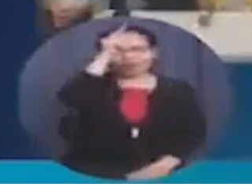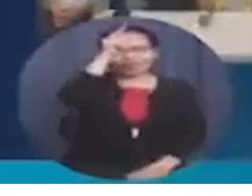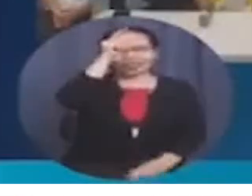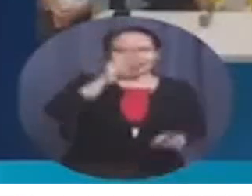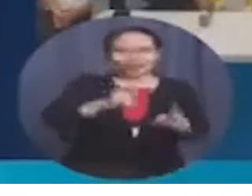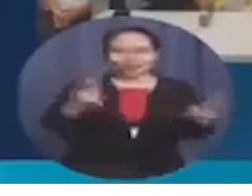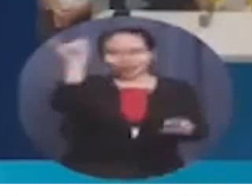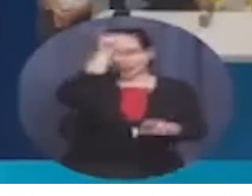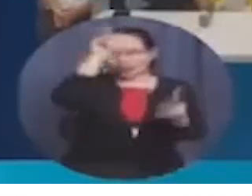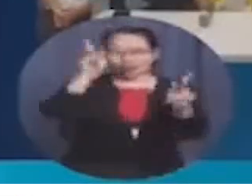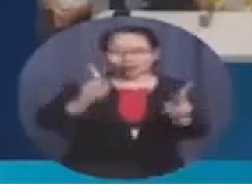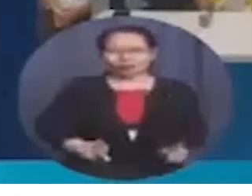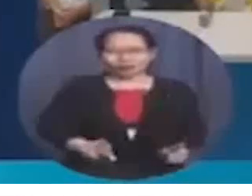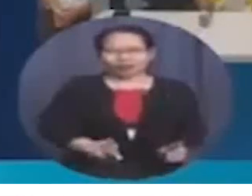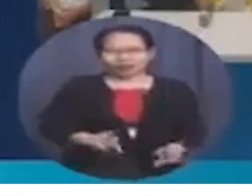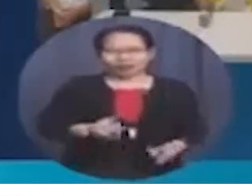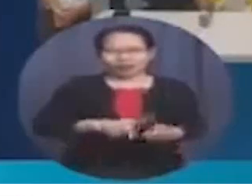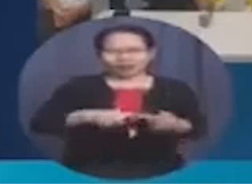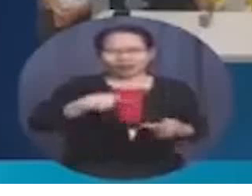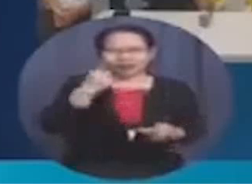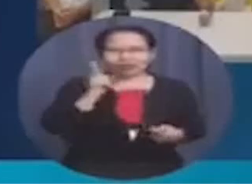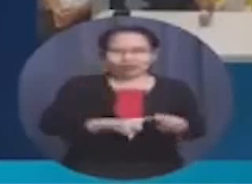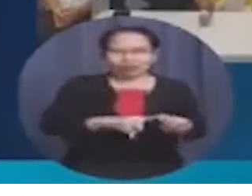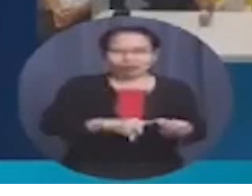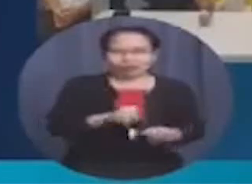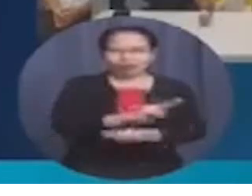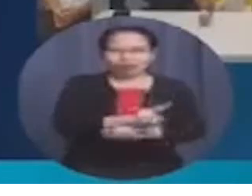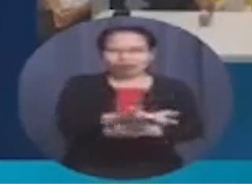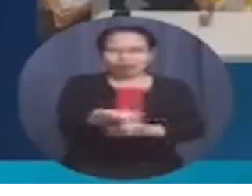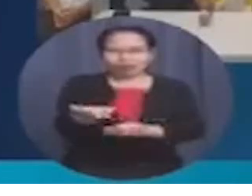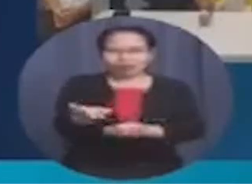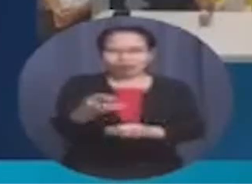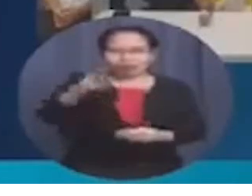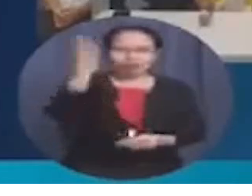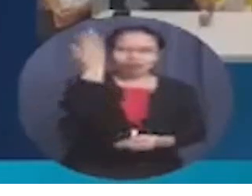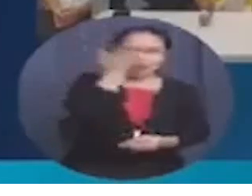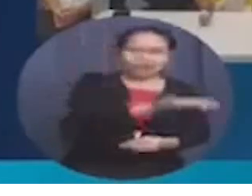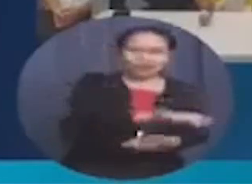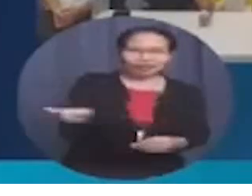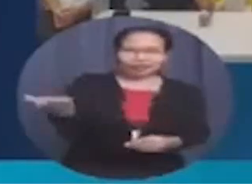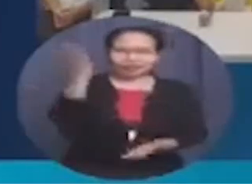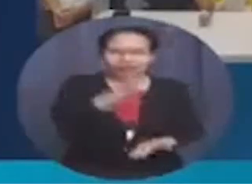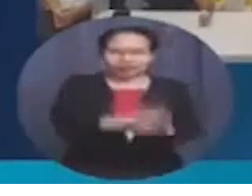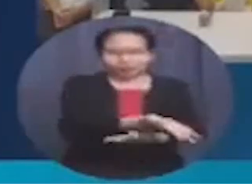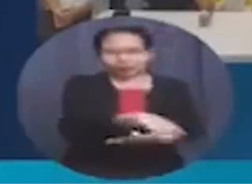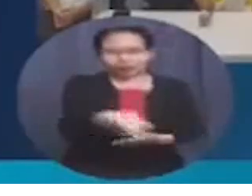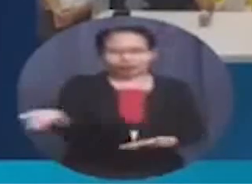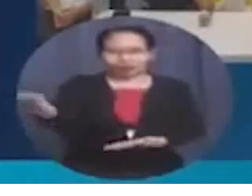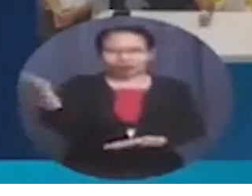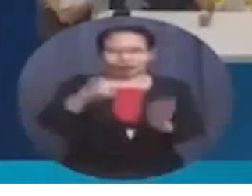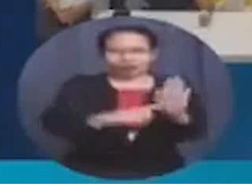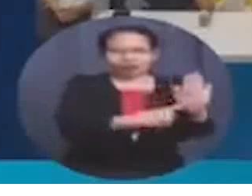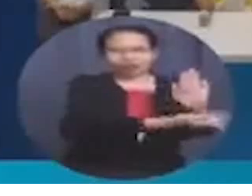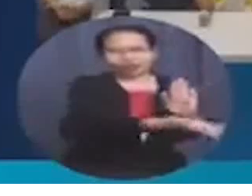natin kung sasabihin niyo, nagmumura ako ha, eh kayo pala gumagamit din kayo niya, mga plastic. Magtigil kayo,